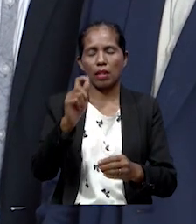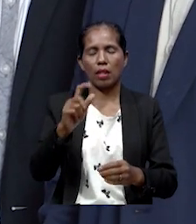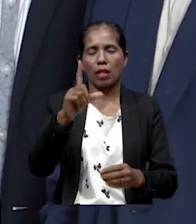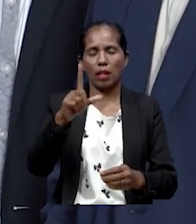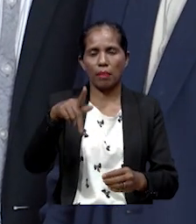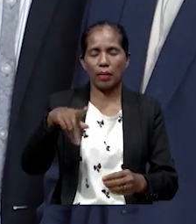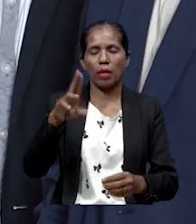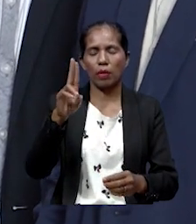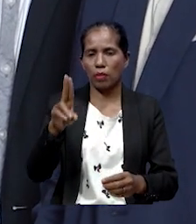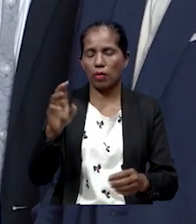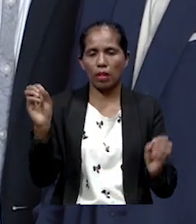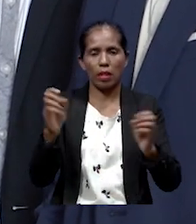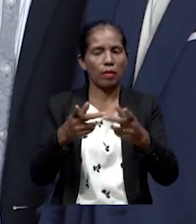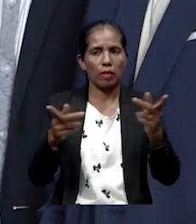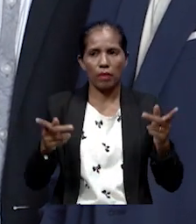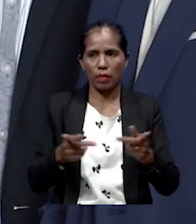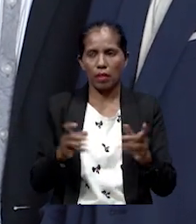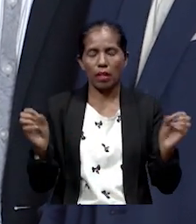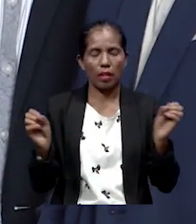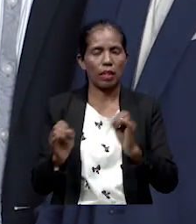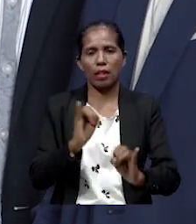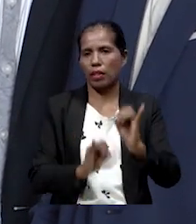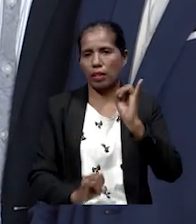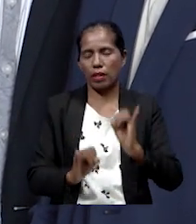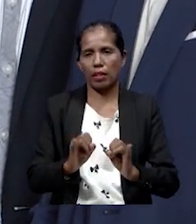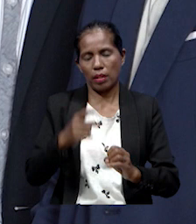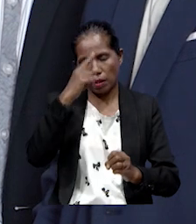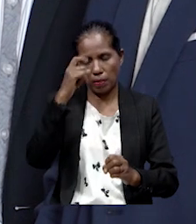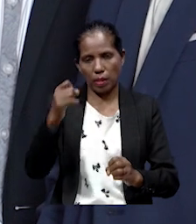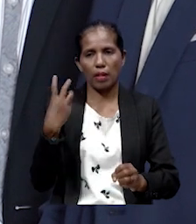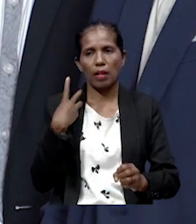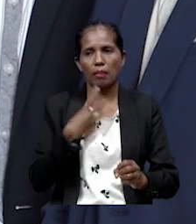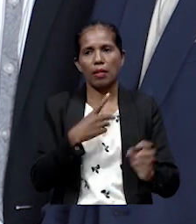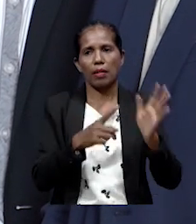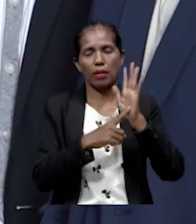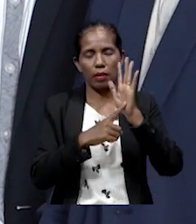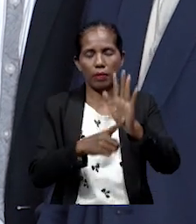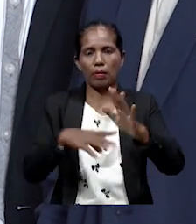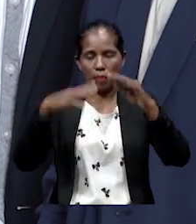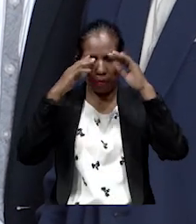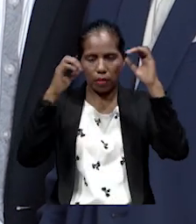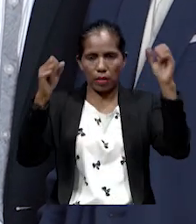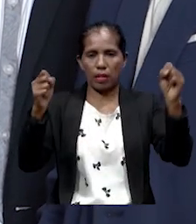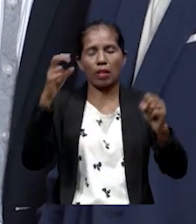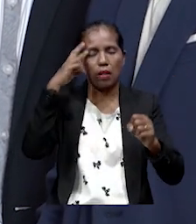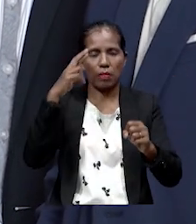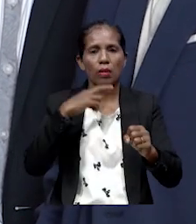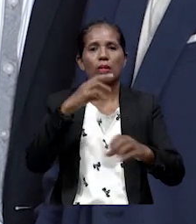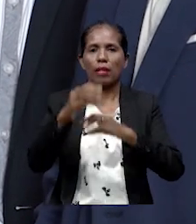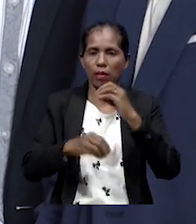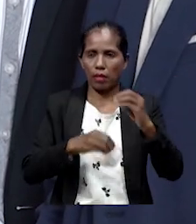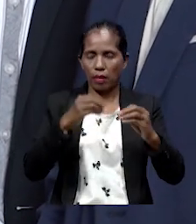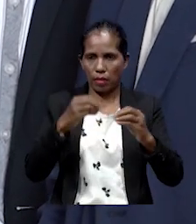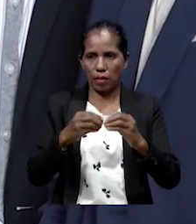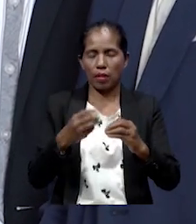lai hafatin, se lai hafatin lai identidade. Tambane makita hato'o ba nai presidente kona ba buat